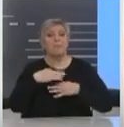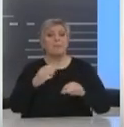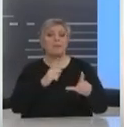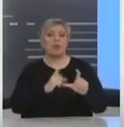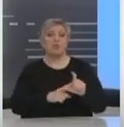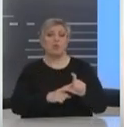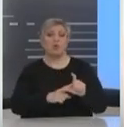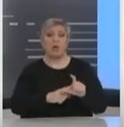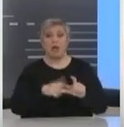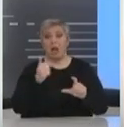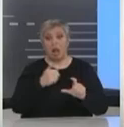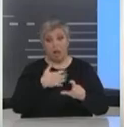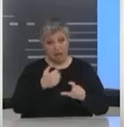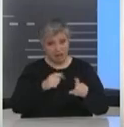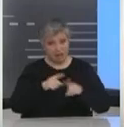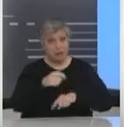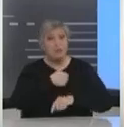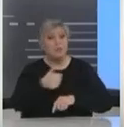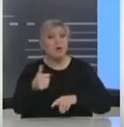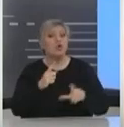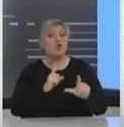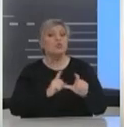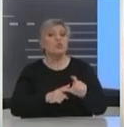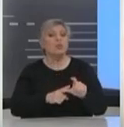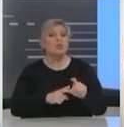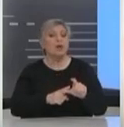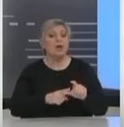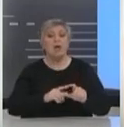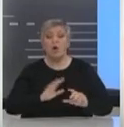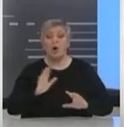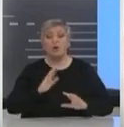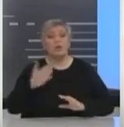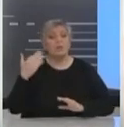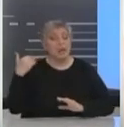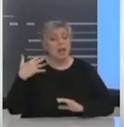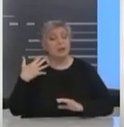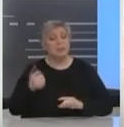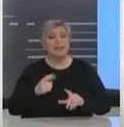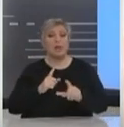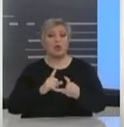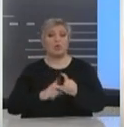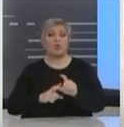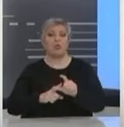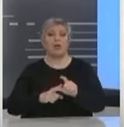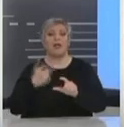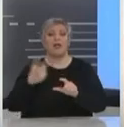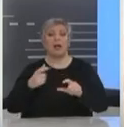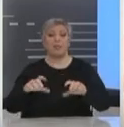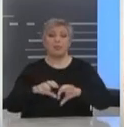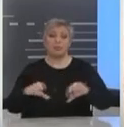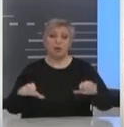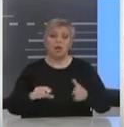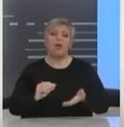ΚΚΕ. Όχι, κύριοι του ΣΥΡΙΖΑ, διότι κάποτε υπήρχε ένα κόμμα, το ΚΚΕ, από το οποίο προέκυψε, μην πατάτε το